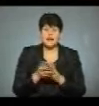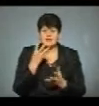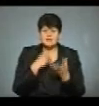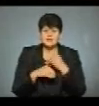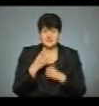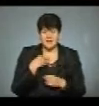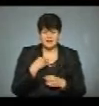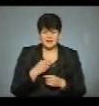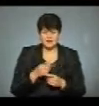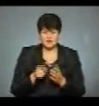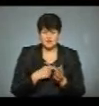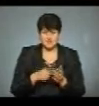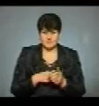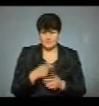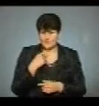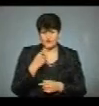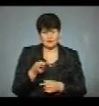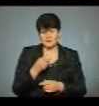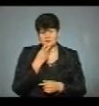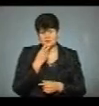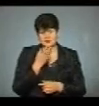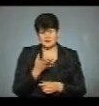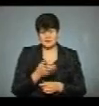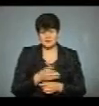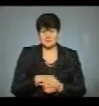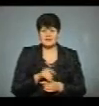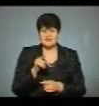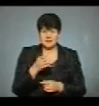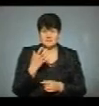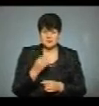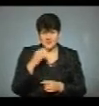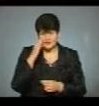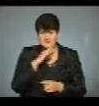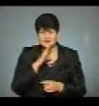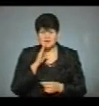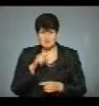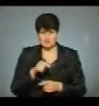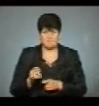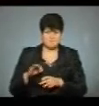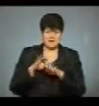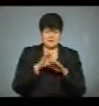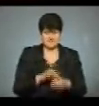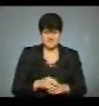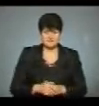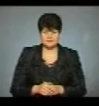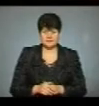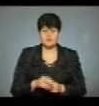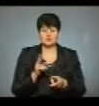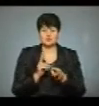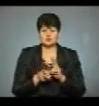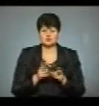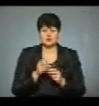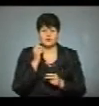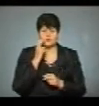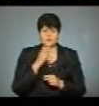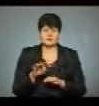командир сидить і каже, ну ти даєш. Я тобі ще тато з мамою сюди привіз. На кухні готує обід дружина кіборга